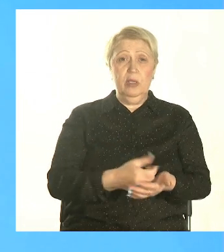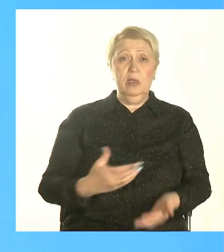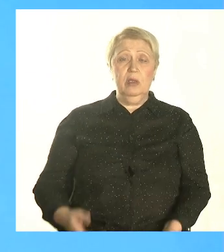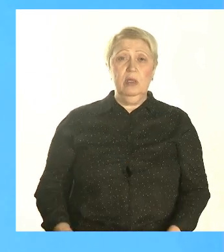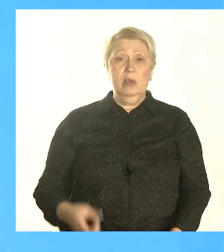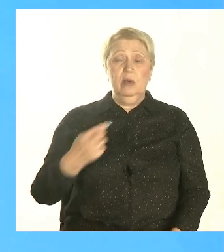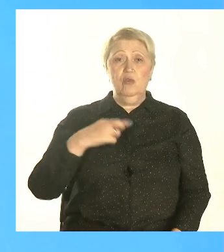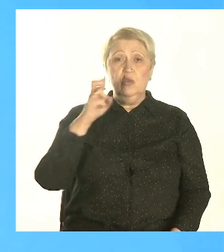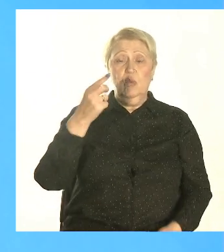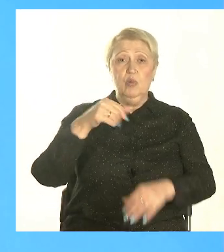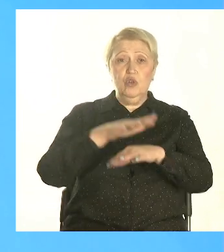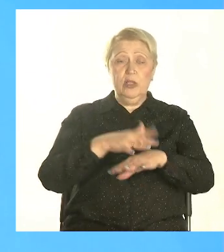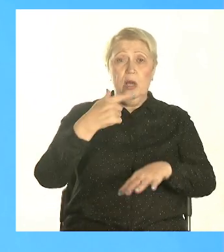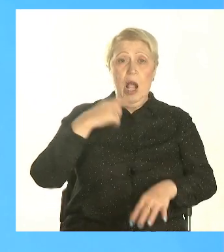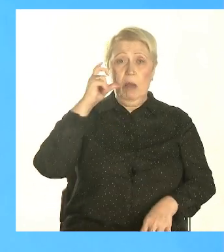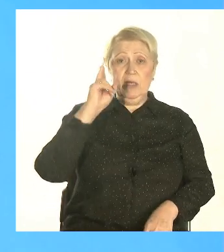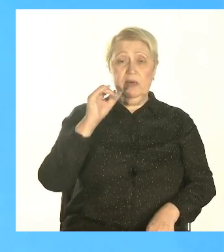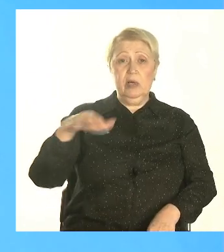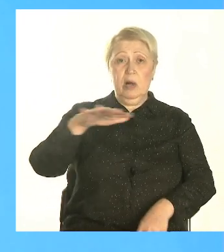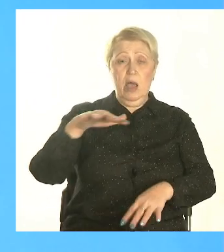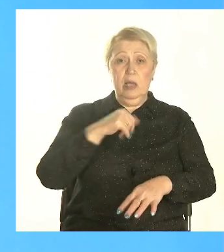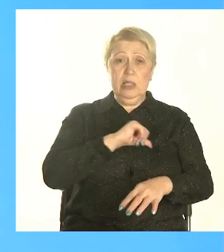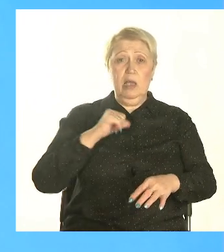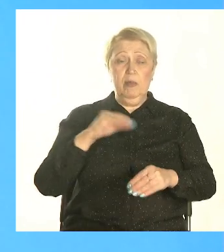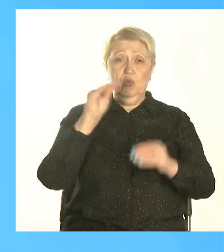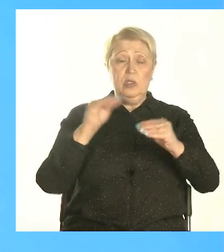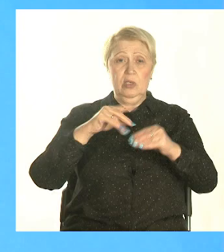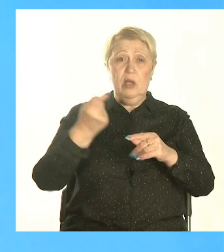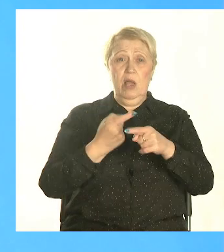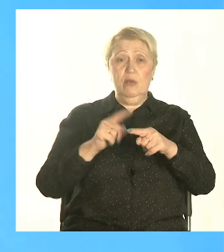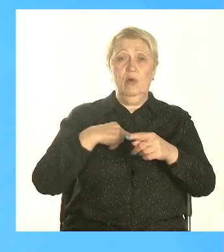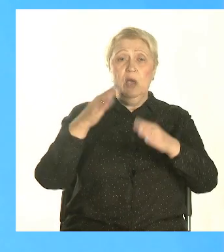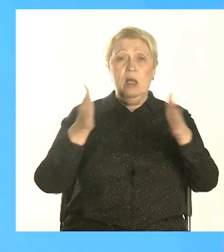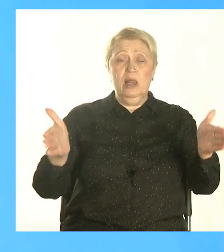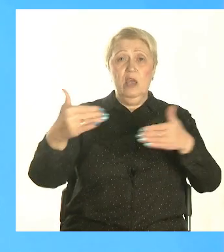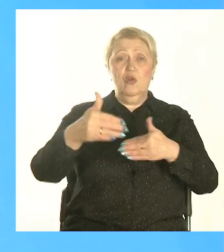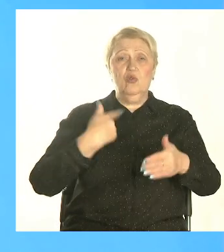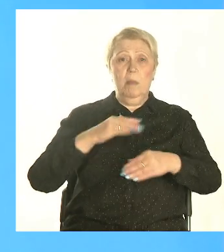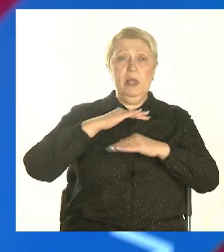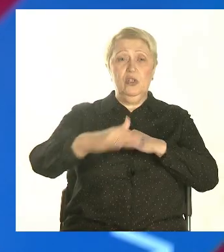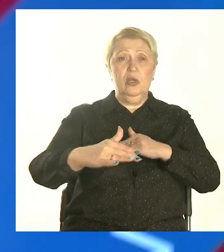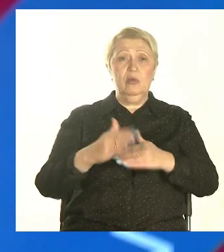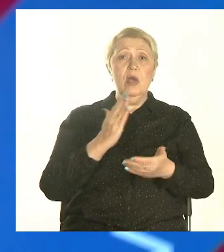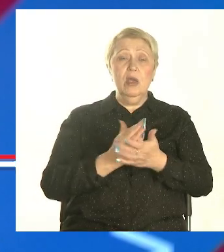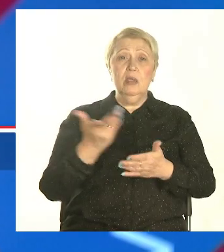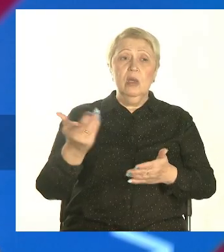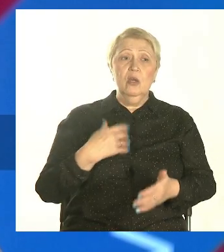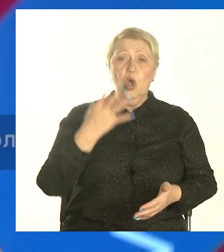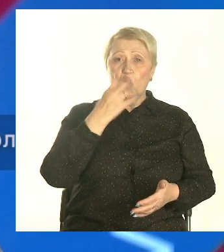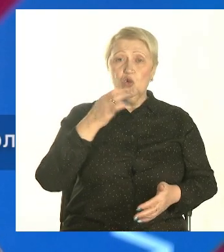из бюджета Хабаровского края и, соответственно, сделали контейнерную площадку. Ну, я добавлю здесь тот опыт, который есть у нас на сегодняшний день